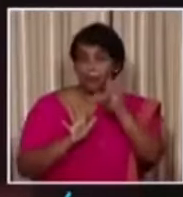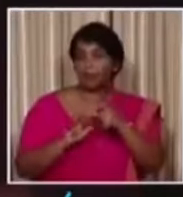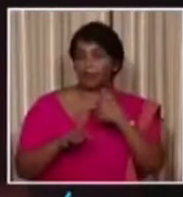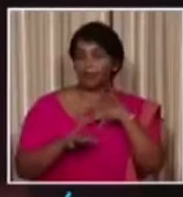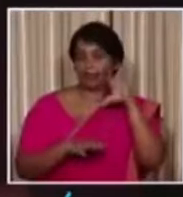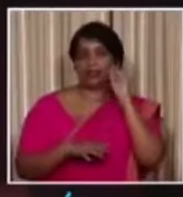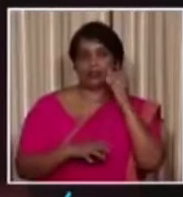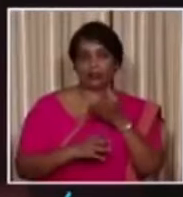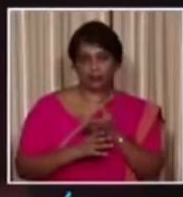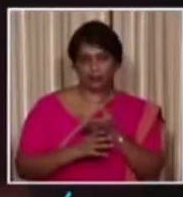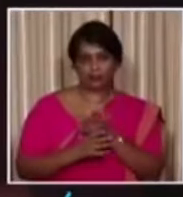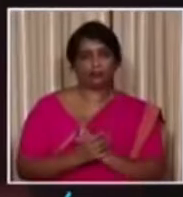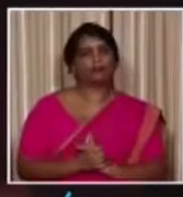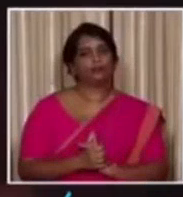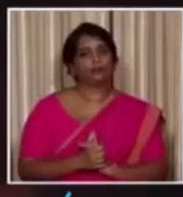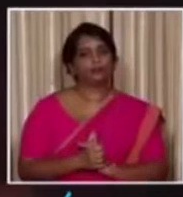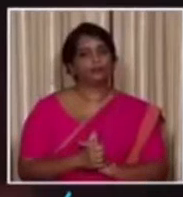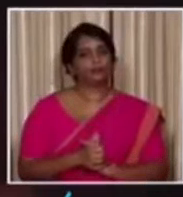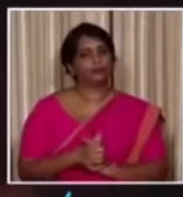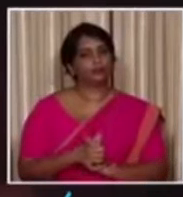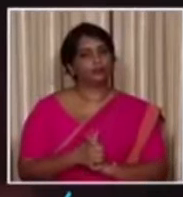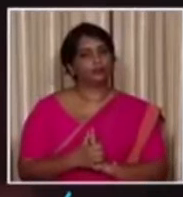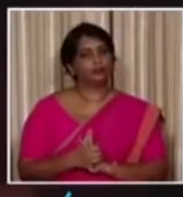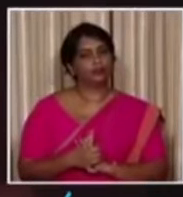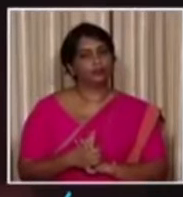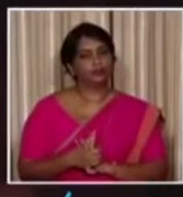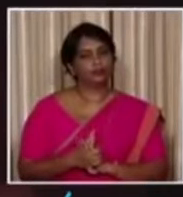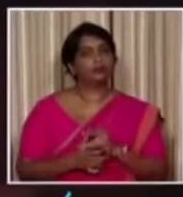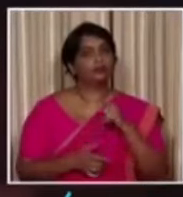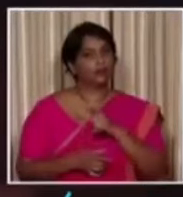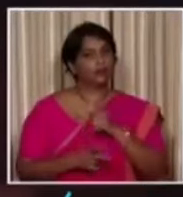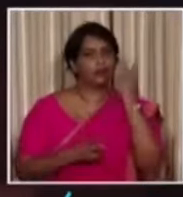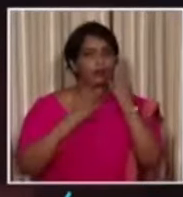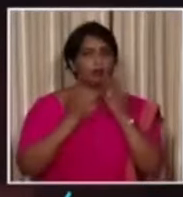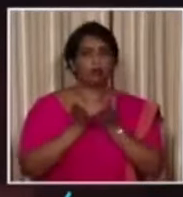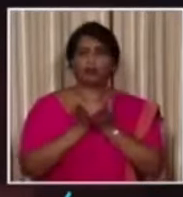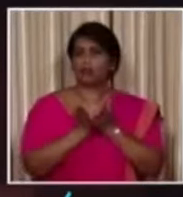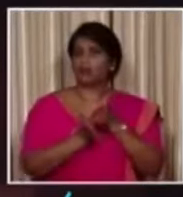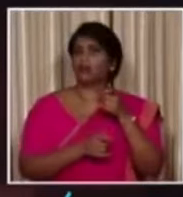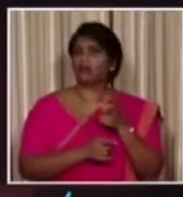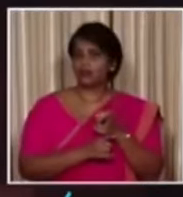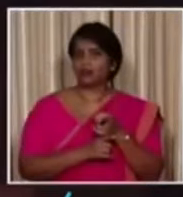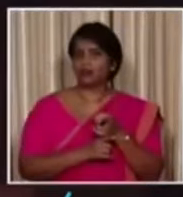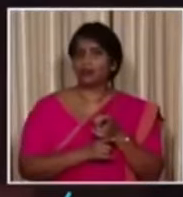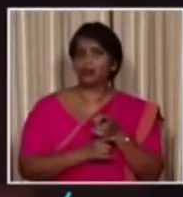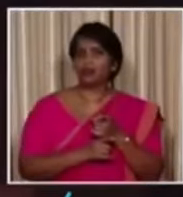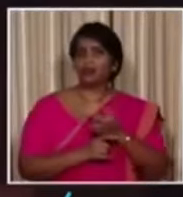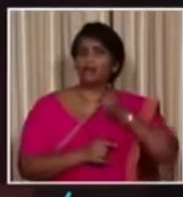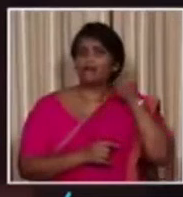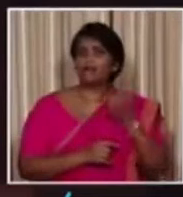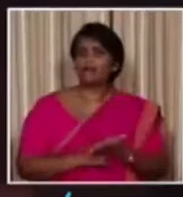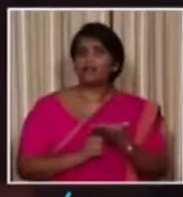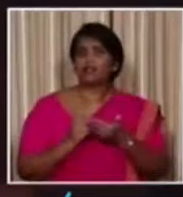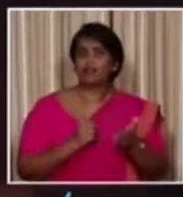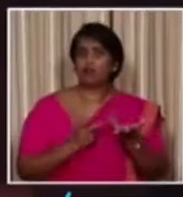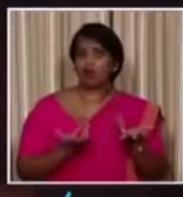තේරෙනවා. එතකොට මේ නිරීක්ෂණ චාරිකාව මොකද්ද තියෙන අත්‍යවශ්‍ය